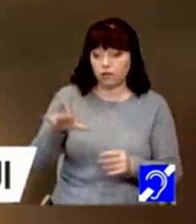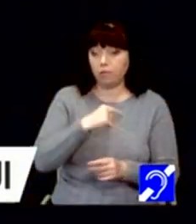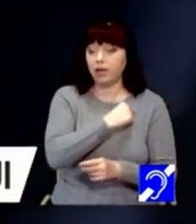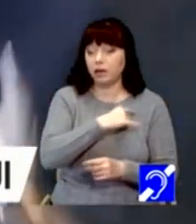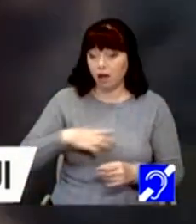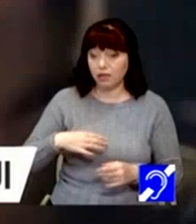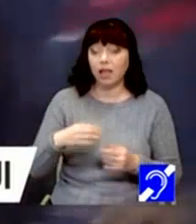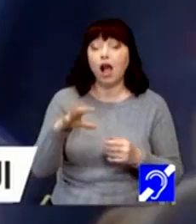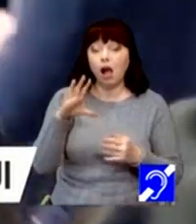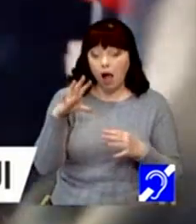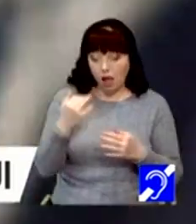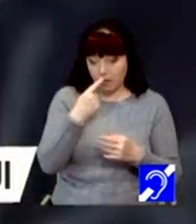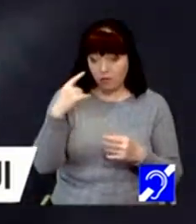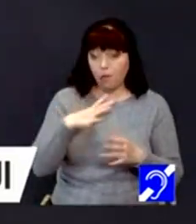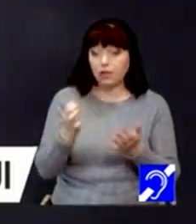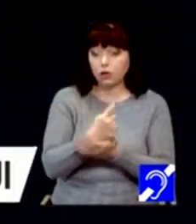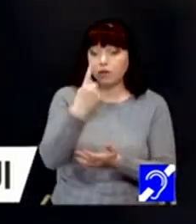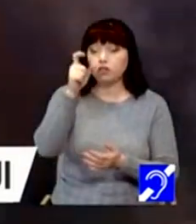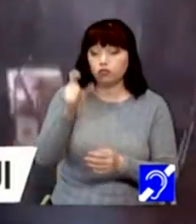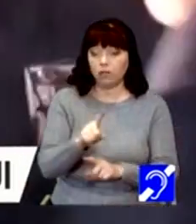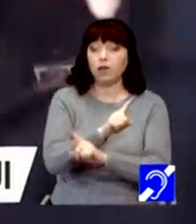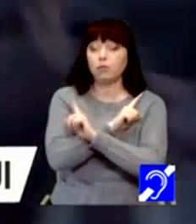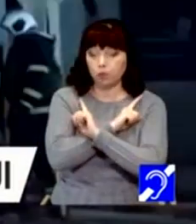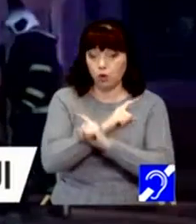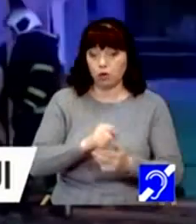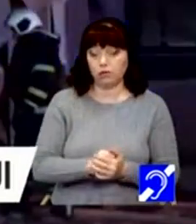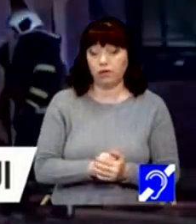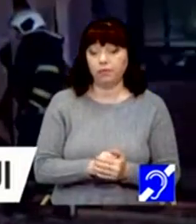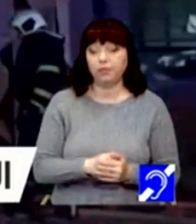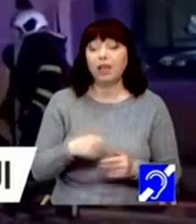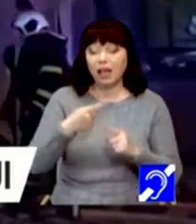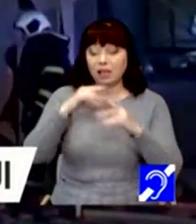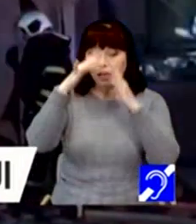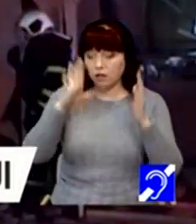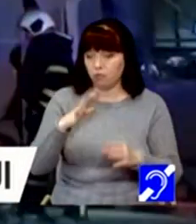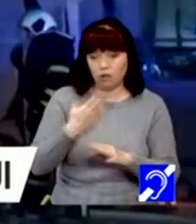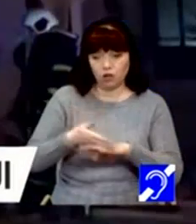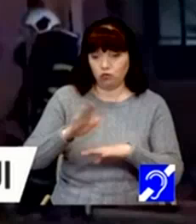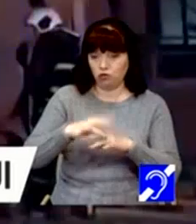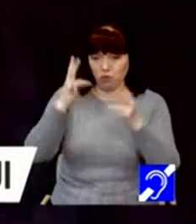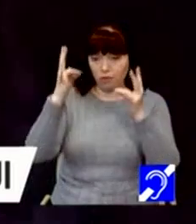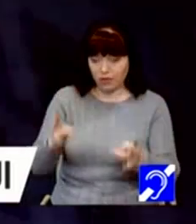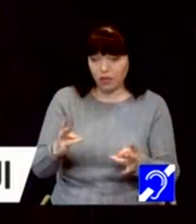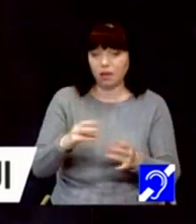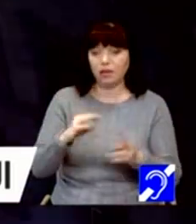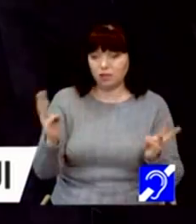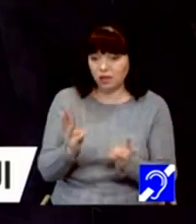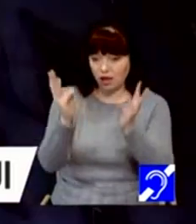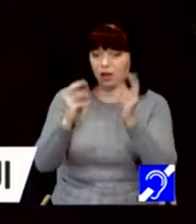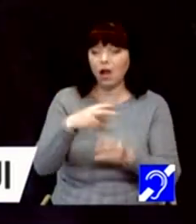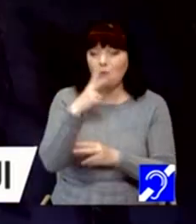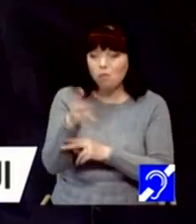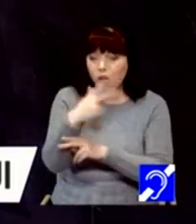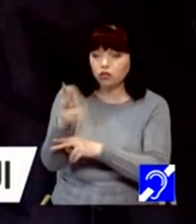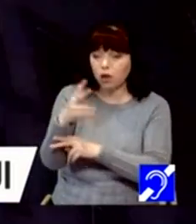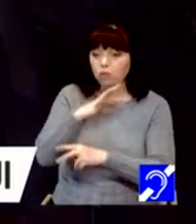o persoană a fost găsită decedată sub dărâmături anunțat primarul Vitali Klitschko clădirea a fost grav avariată și a luat foc iar pompierii au luptat mai multe